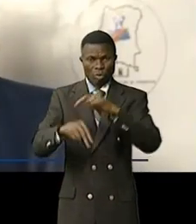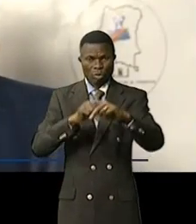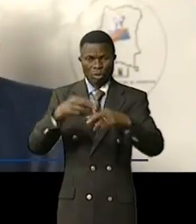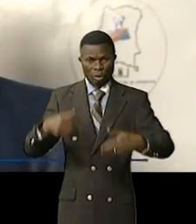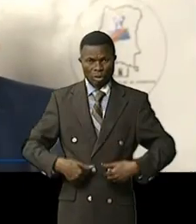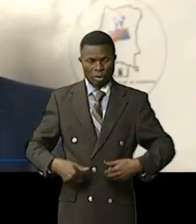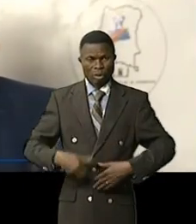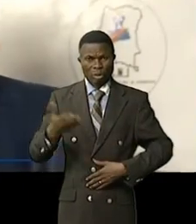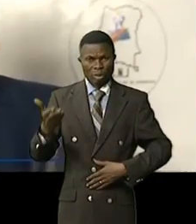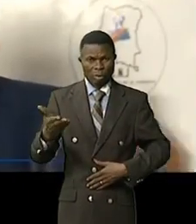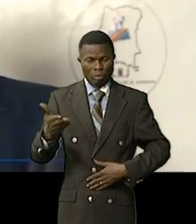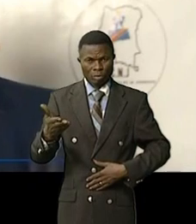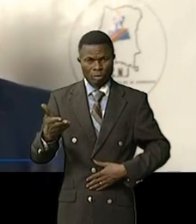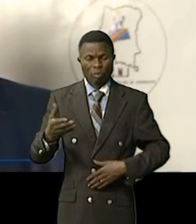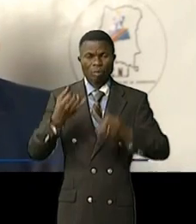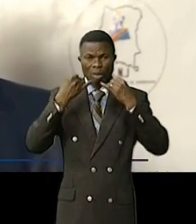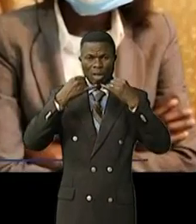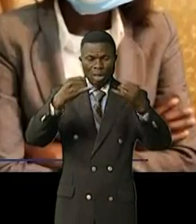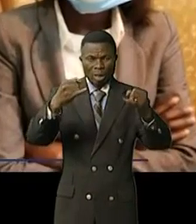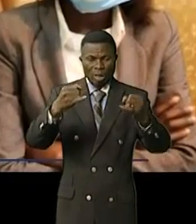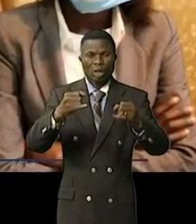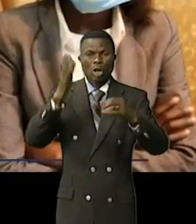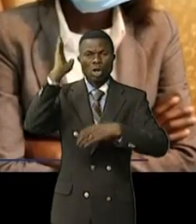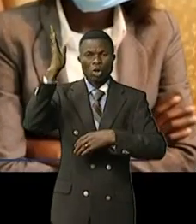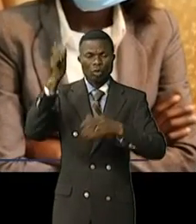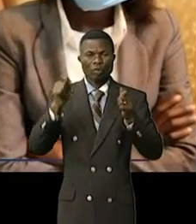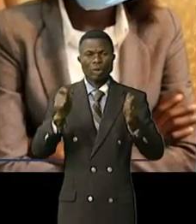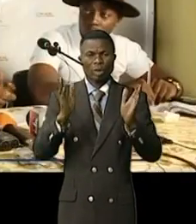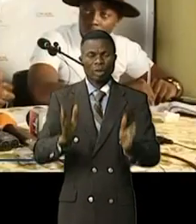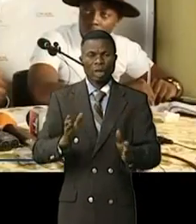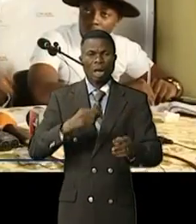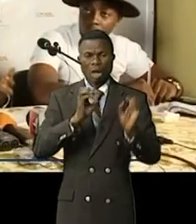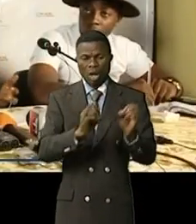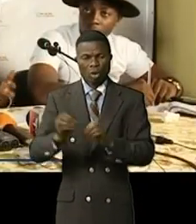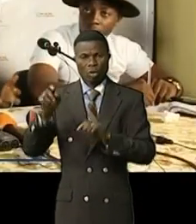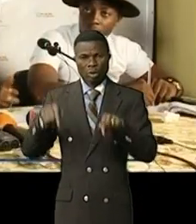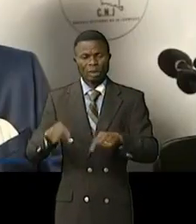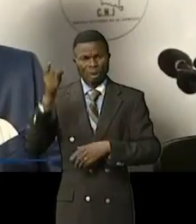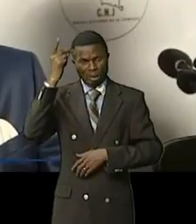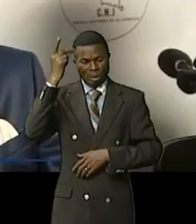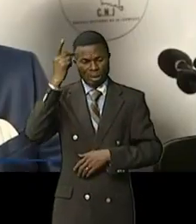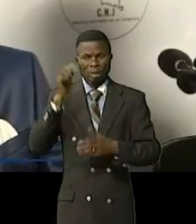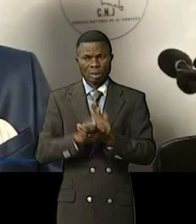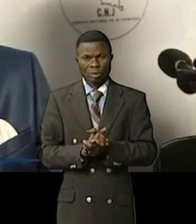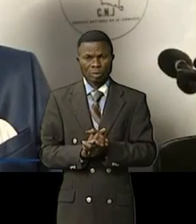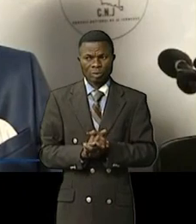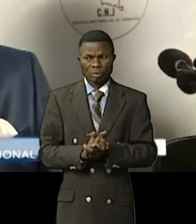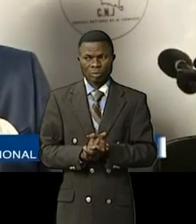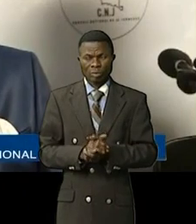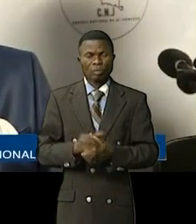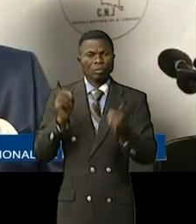William Mukambiala, l'a annoncé au cours d'une conférence de presse qu'il a animée à Kinshasa. Nous allons, par ces